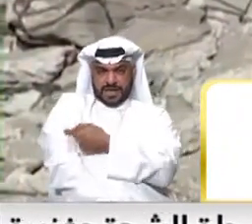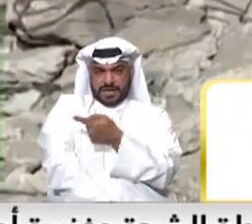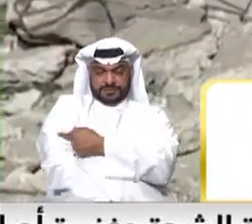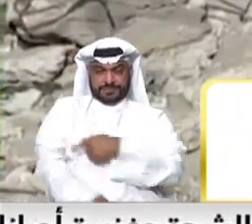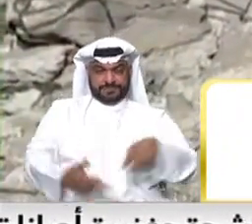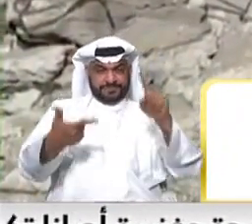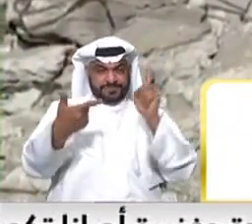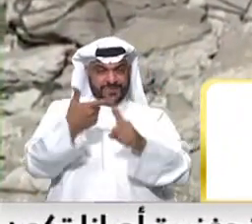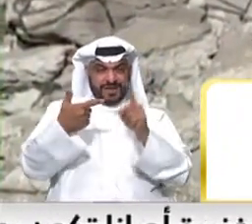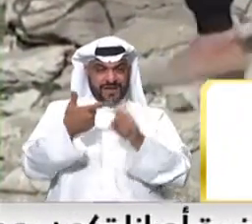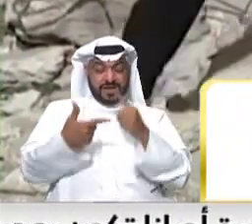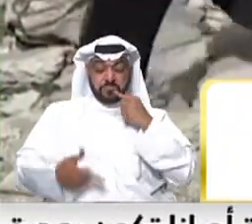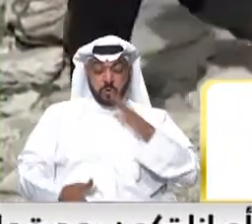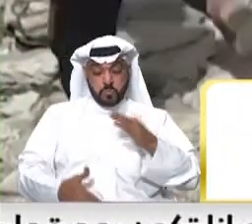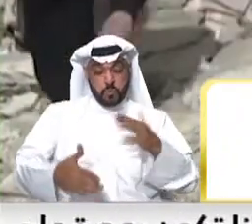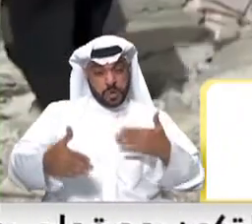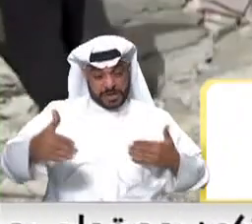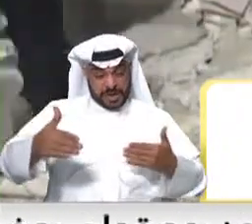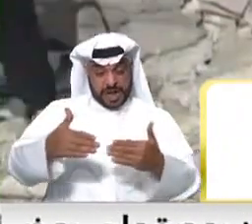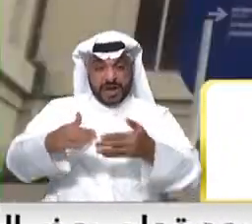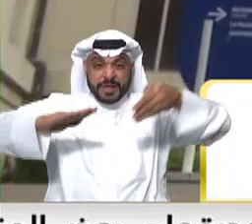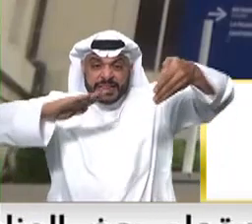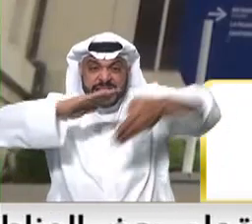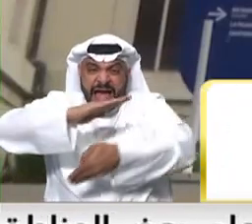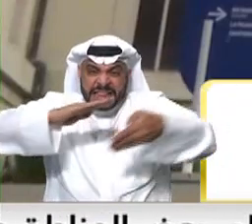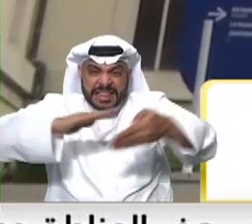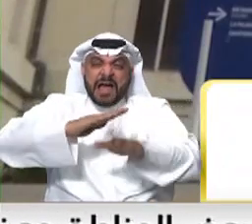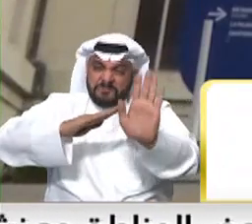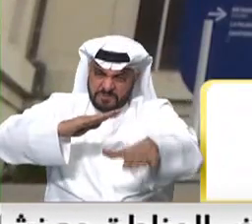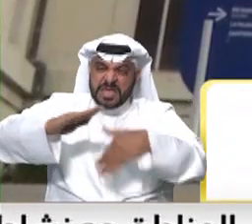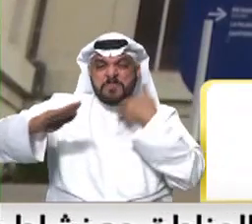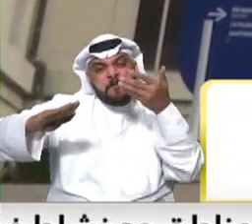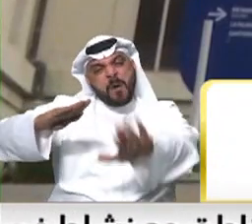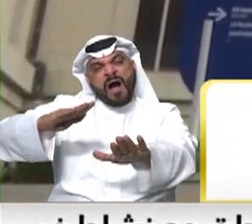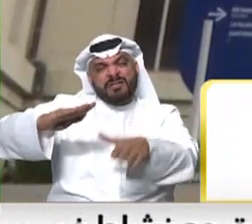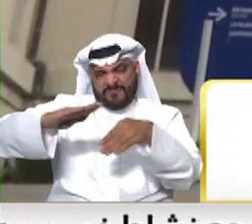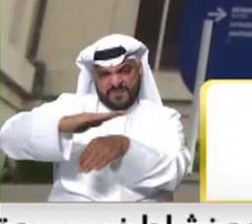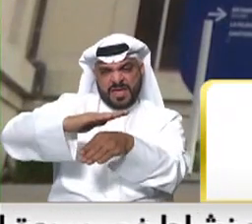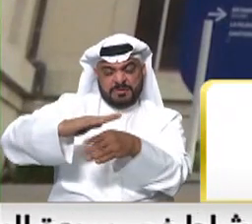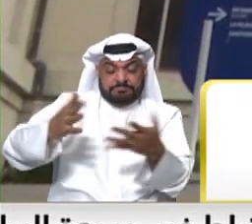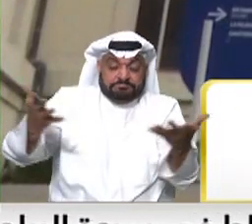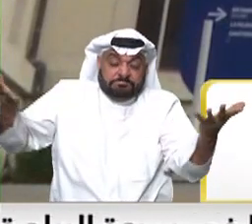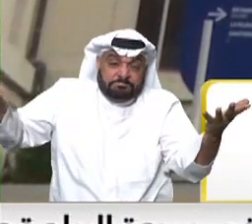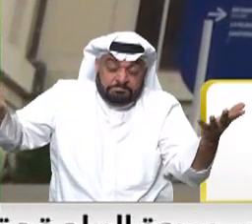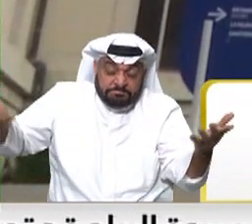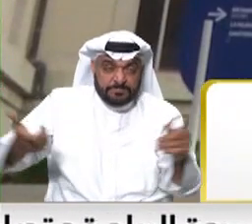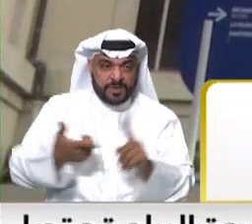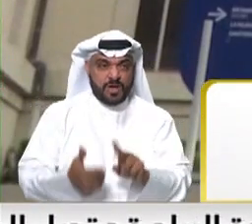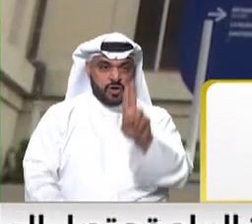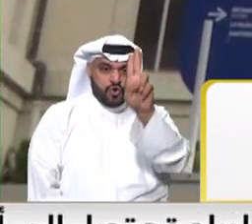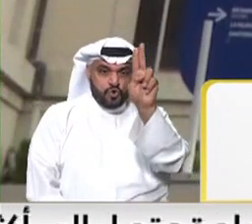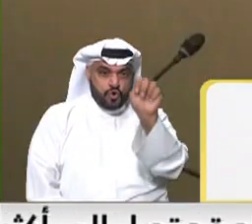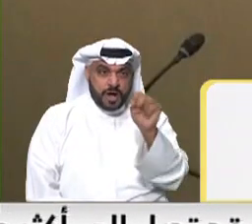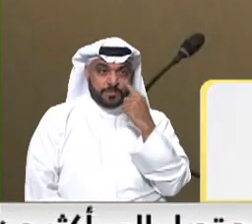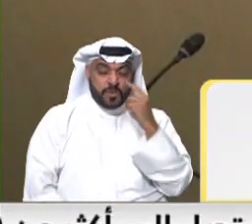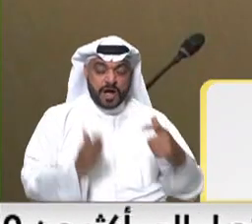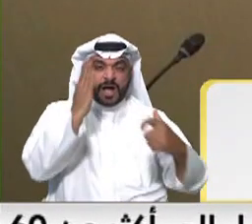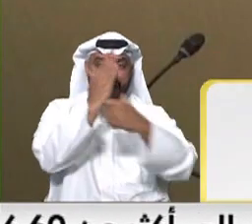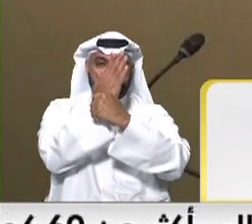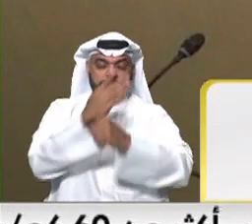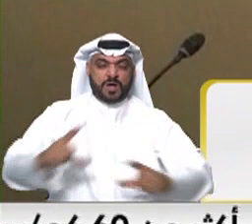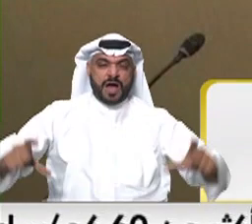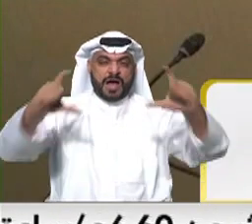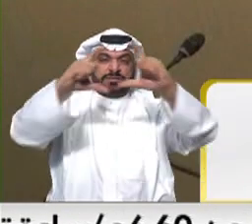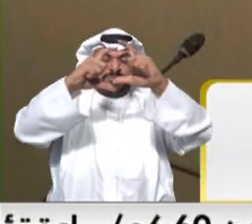مخاوف من وجود الاف القتلى تحت الانقاض وكاله الامم المتحده لغوث وتشغيل اللاجئين